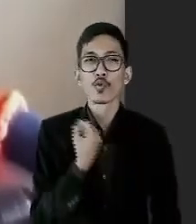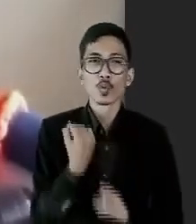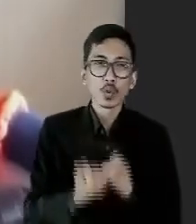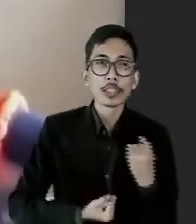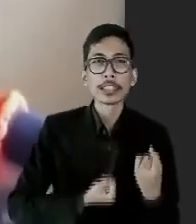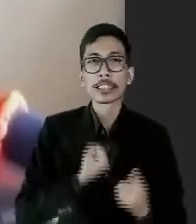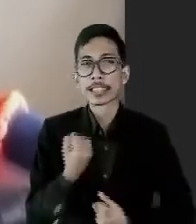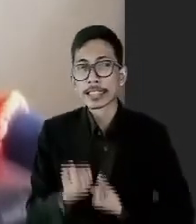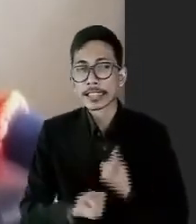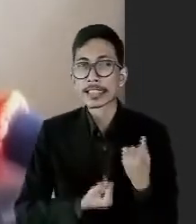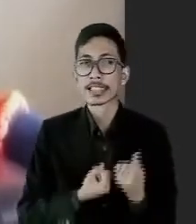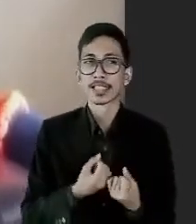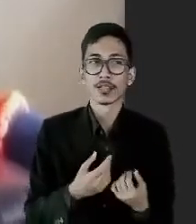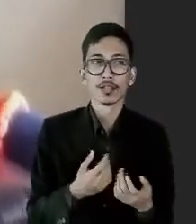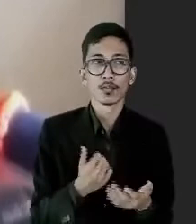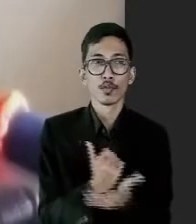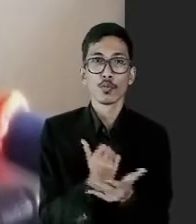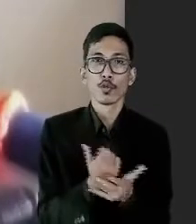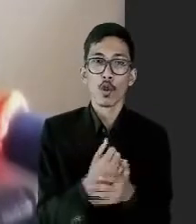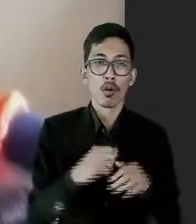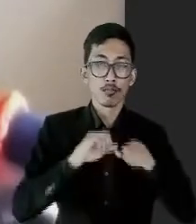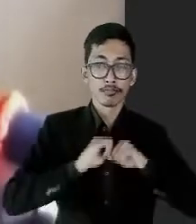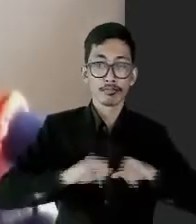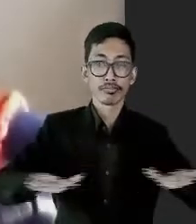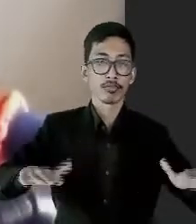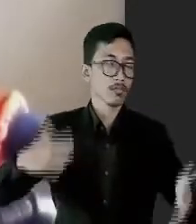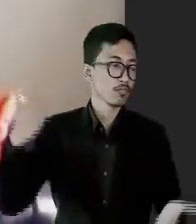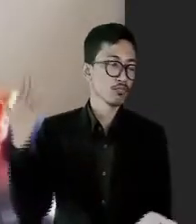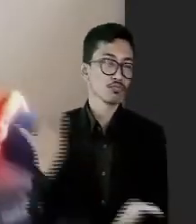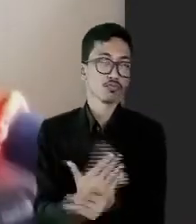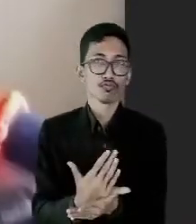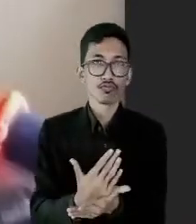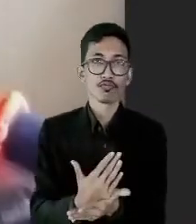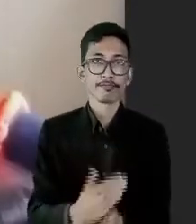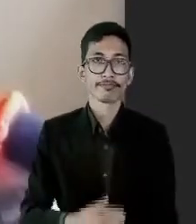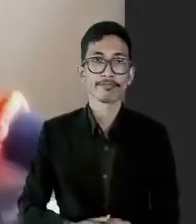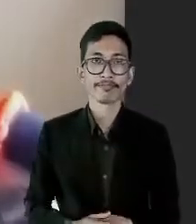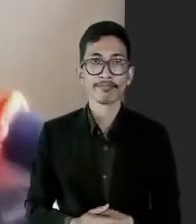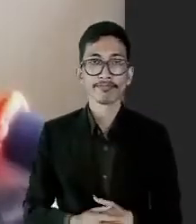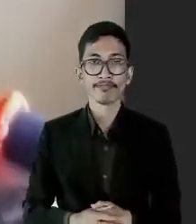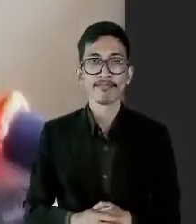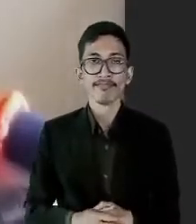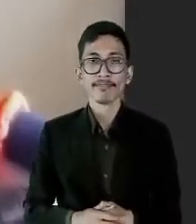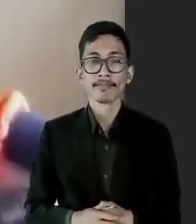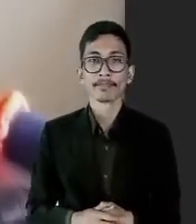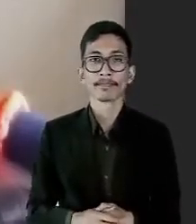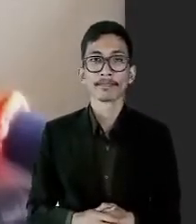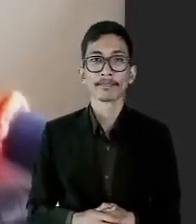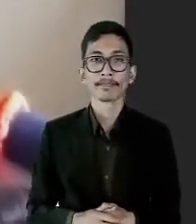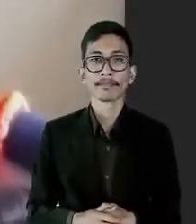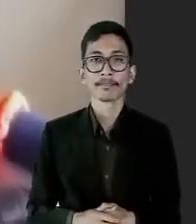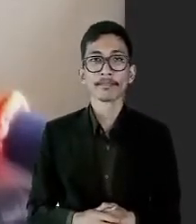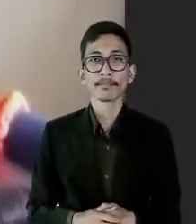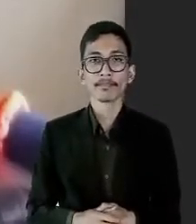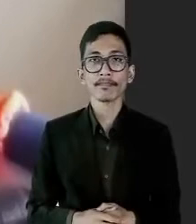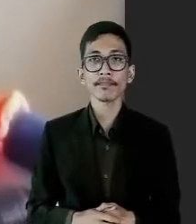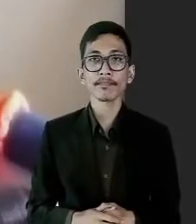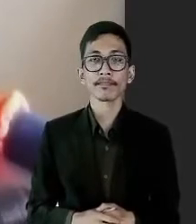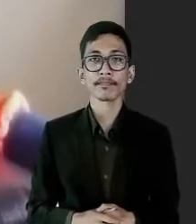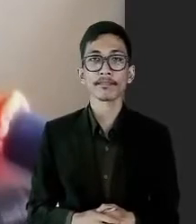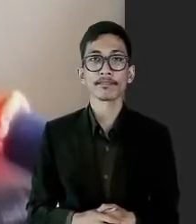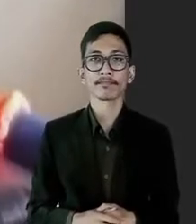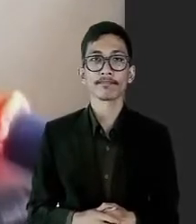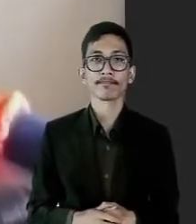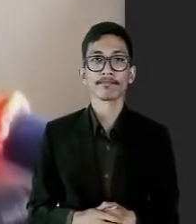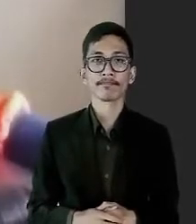untuk memutus mata rantai penyebaran COVID di Kota Jayapura. Mungkin itu beberapa hal yang kami